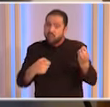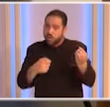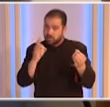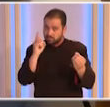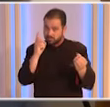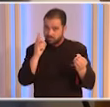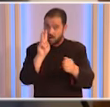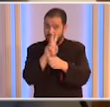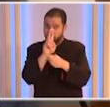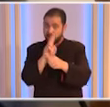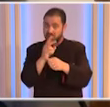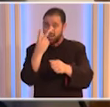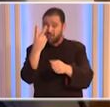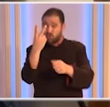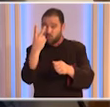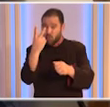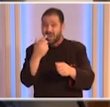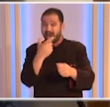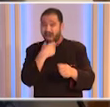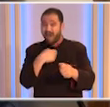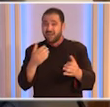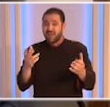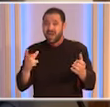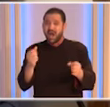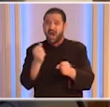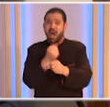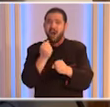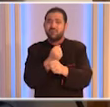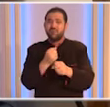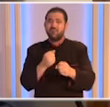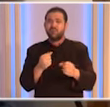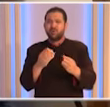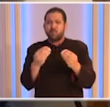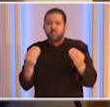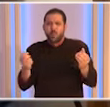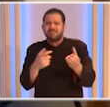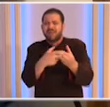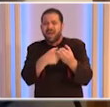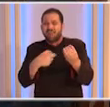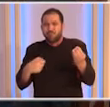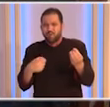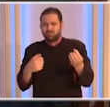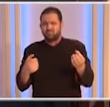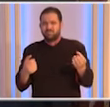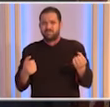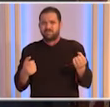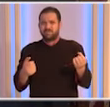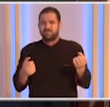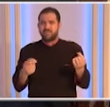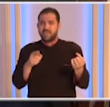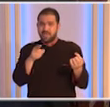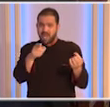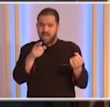În 2 ani a făcut 60.000 de avorturi, acest cercetător. Și el,